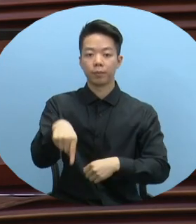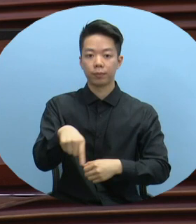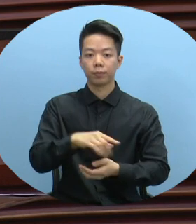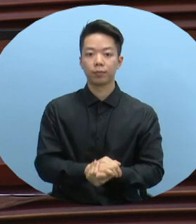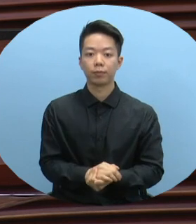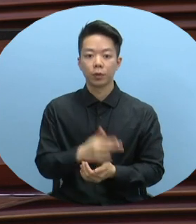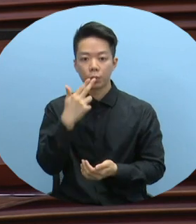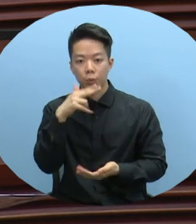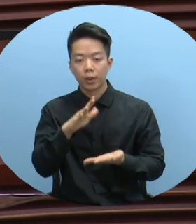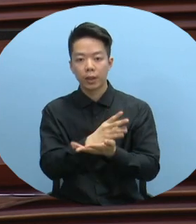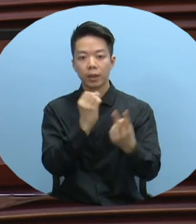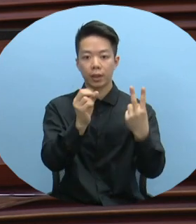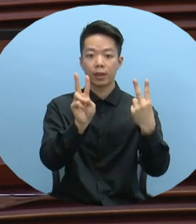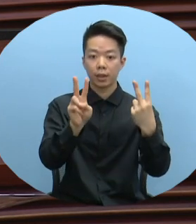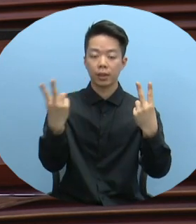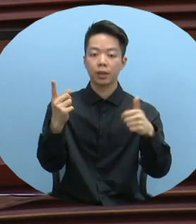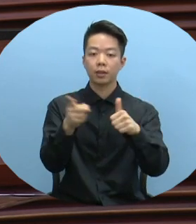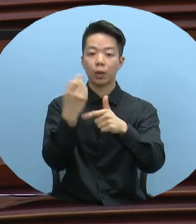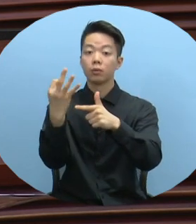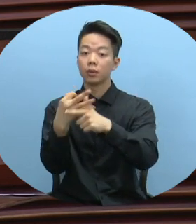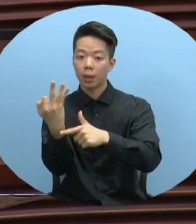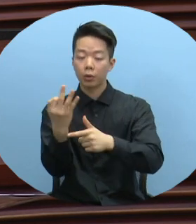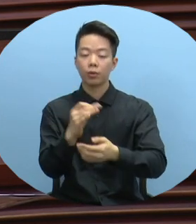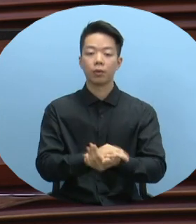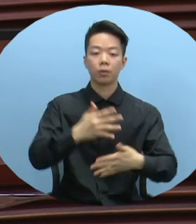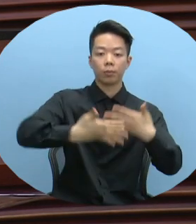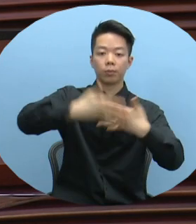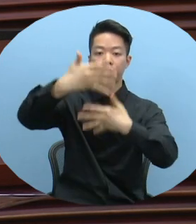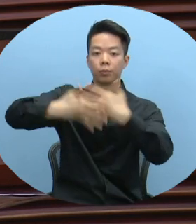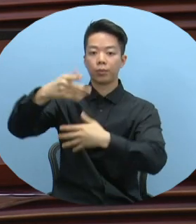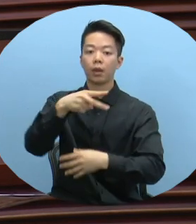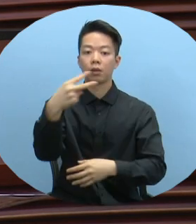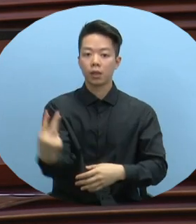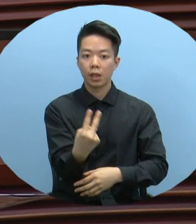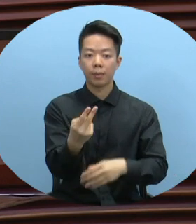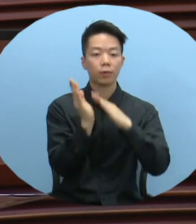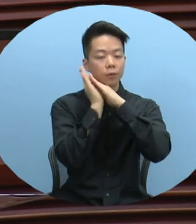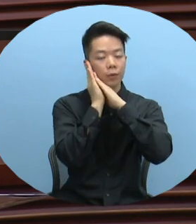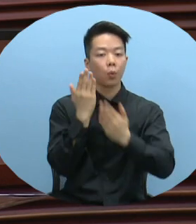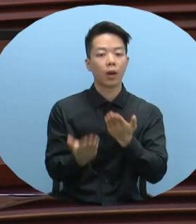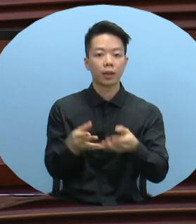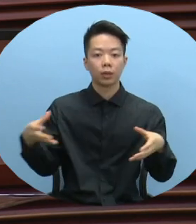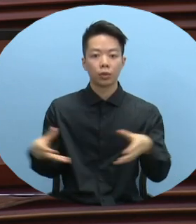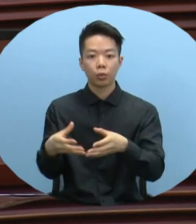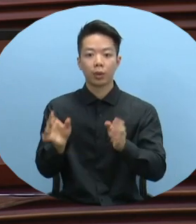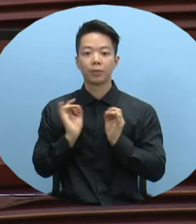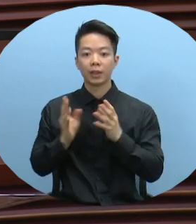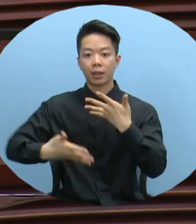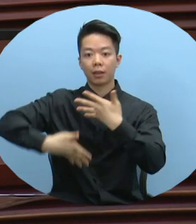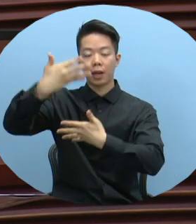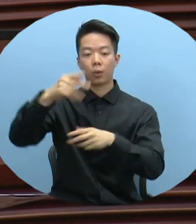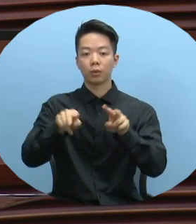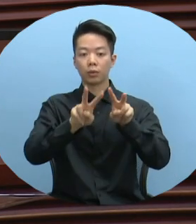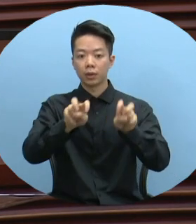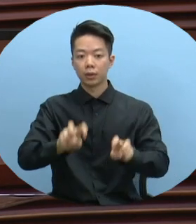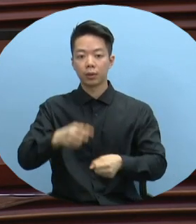在2022年首季，我們會完成大約20000幢的住用或者綜合用途私人樓宇的視察工作，並